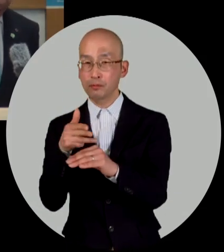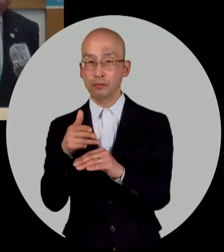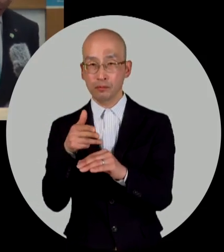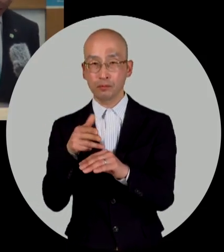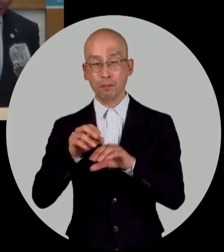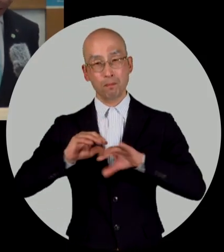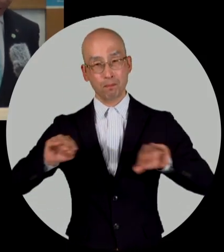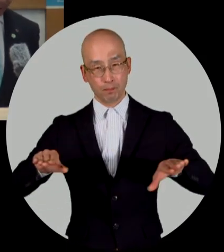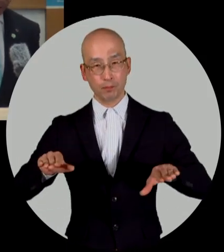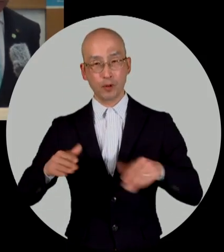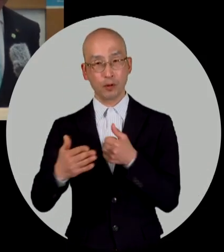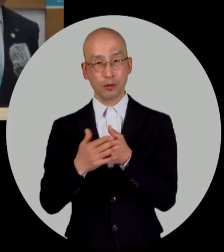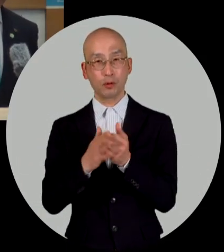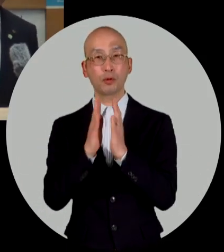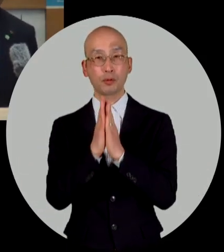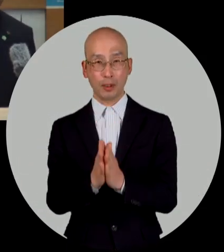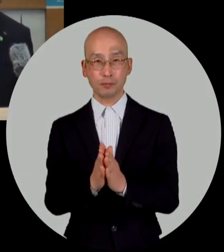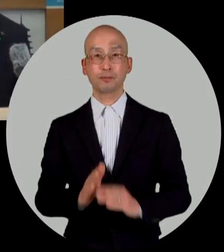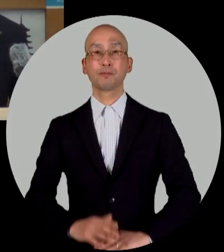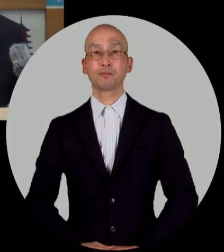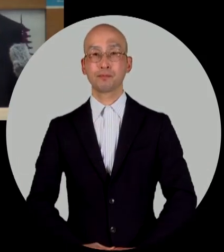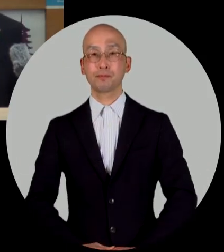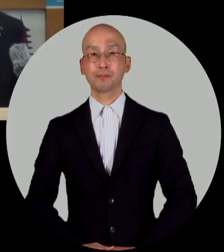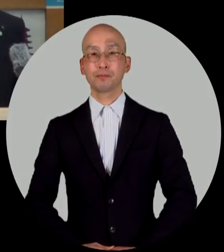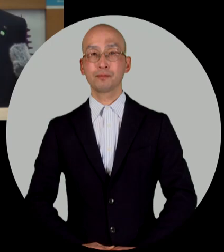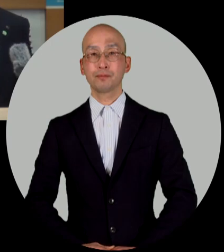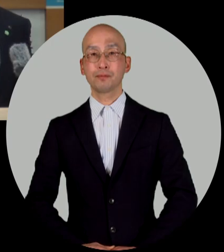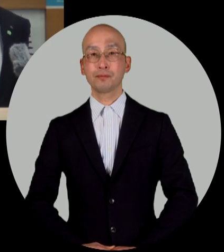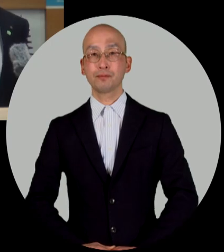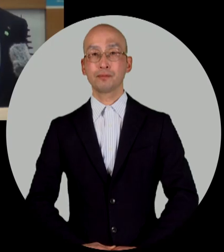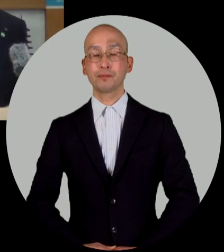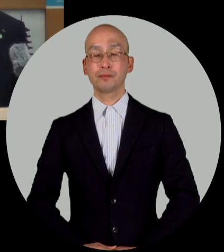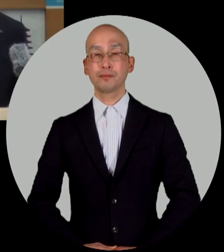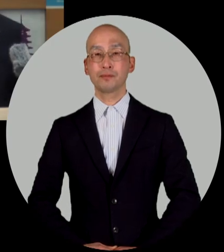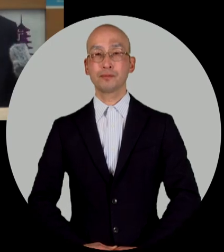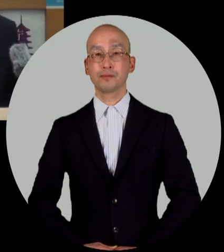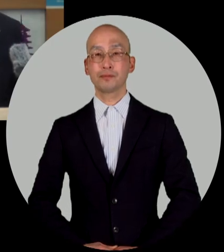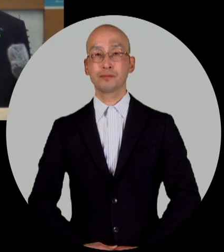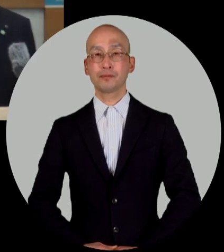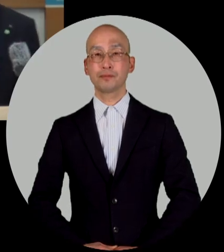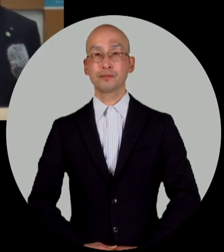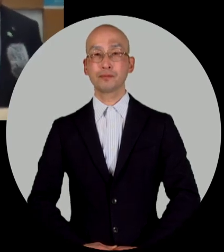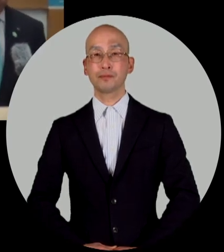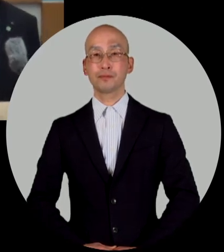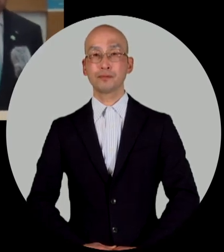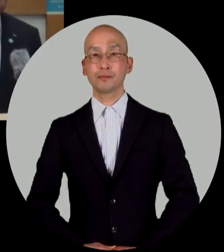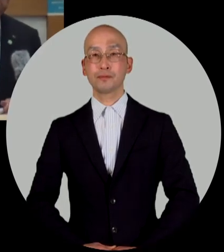よろしくお願いしたいと思っております。私からは以上です。よろしくお願いいたします。